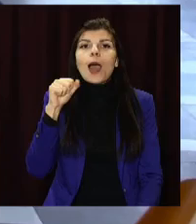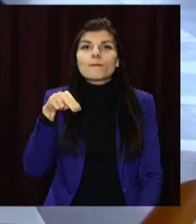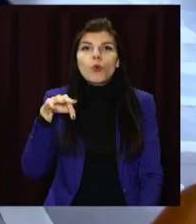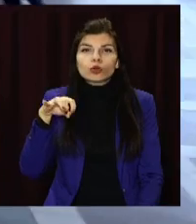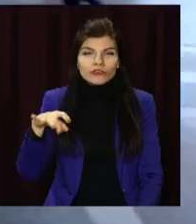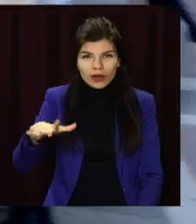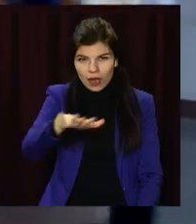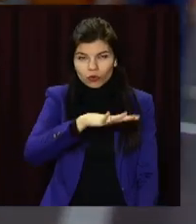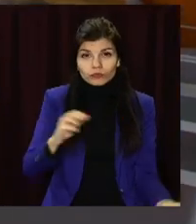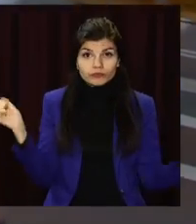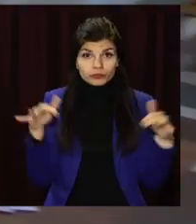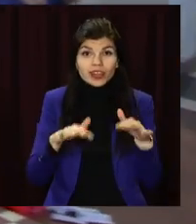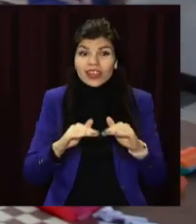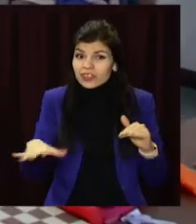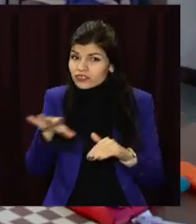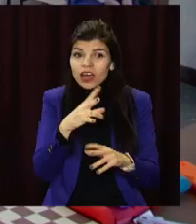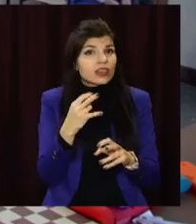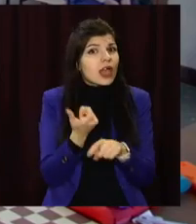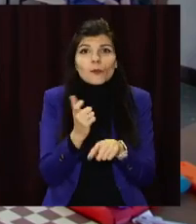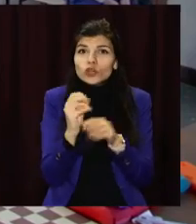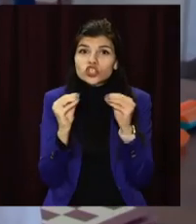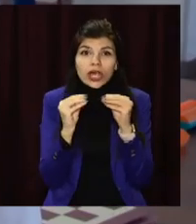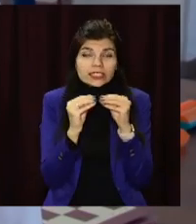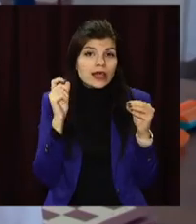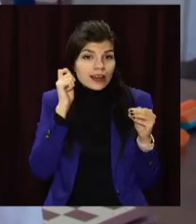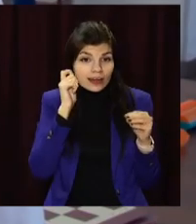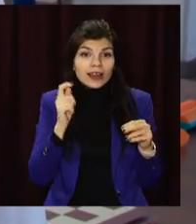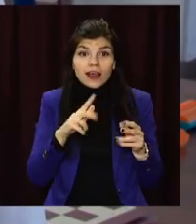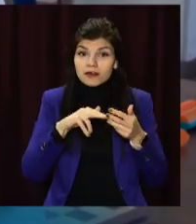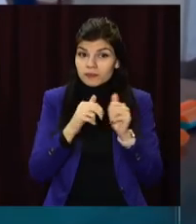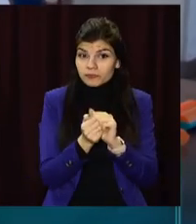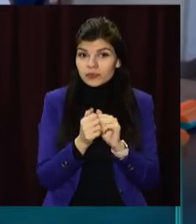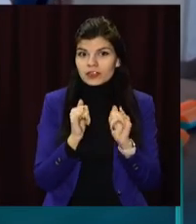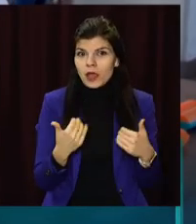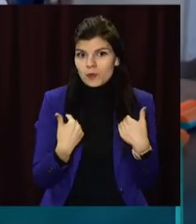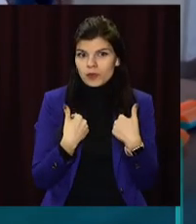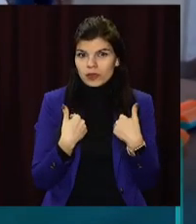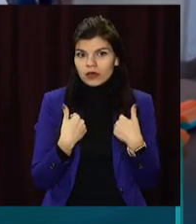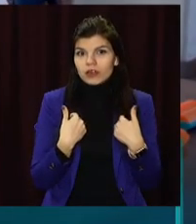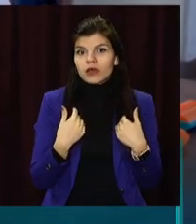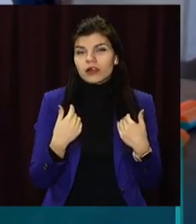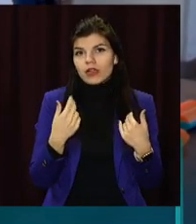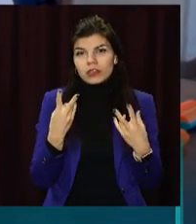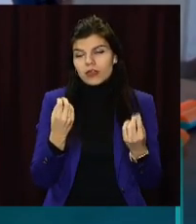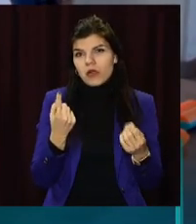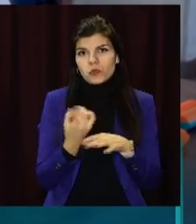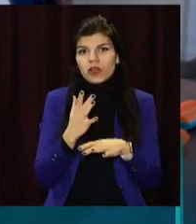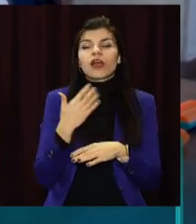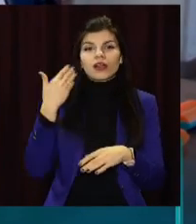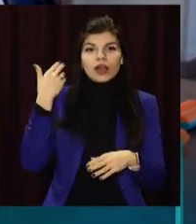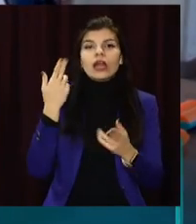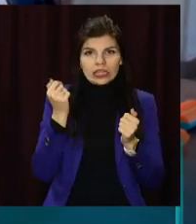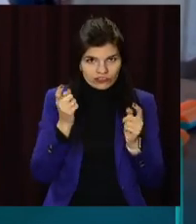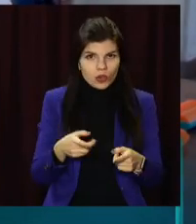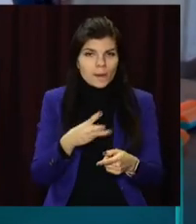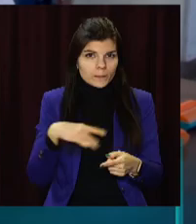районів. Всім учасникам не більше 10 років. Змагання такого рівня в Кам'янському для мене особисто не є випадковістю. Ми дійсно